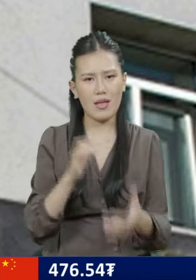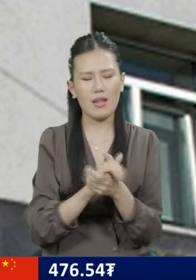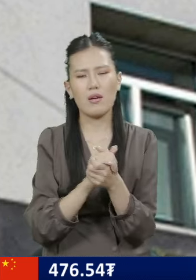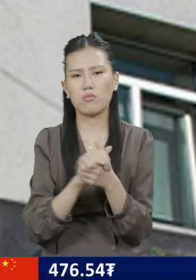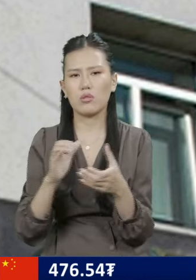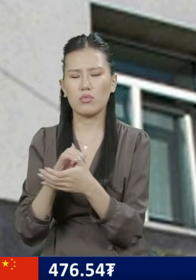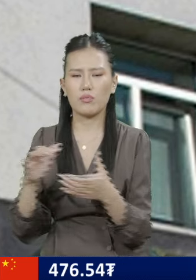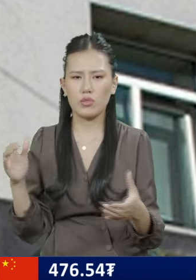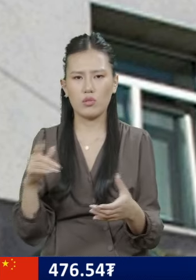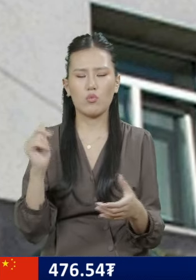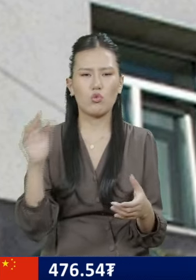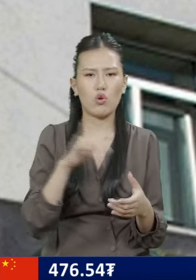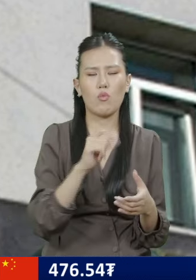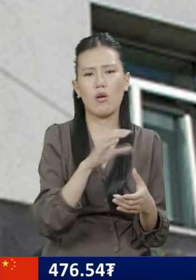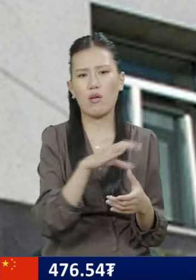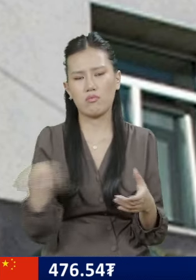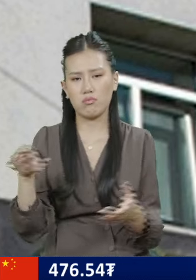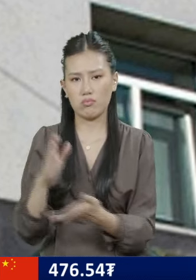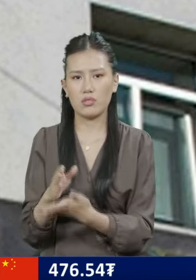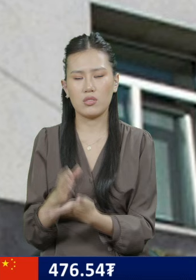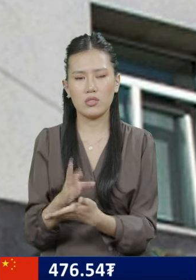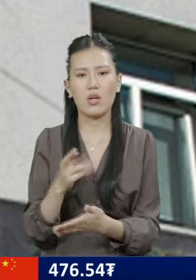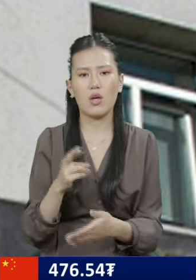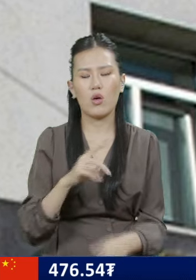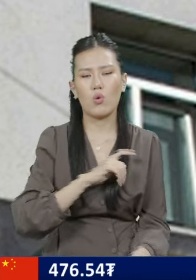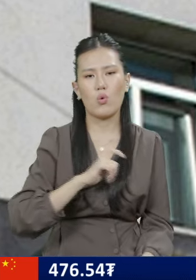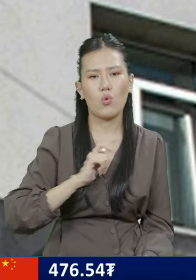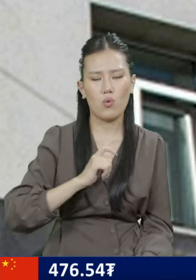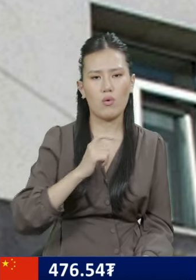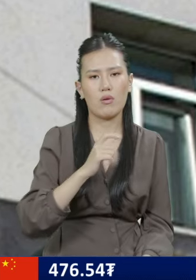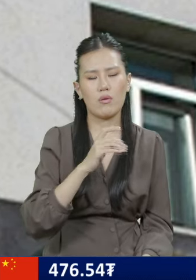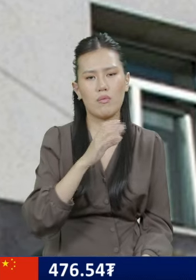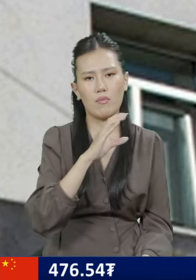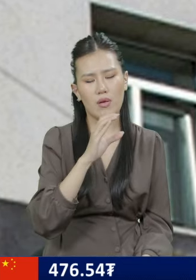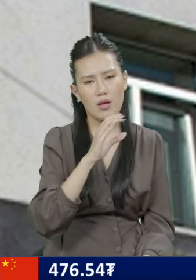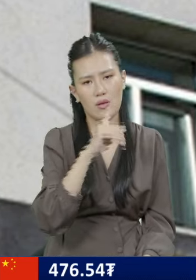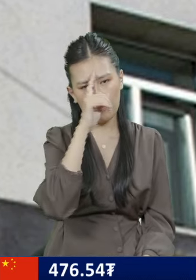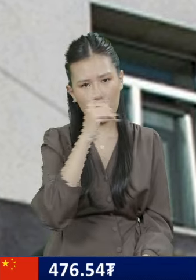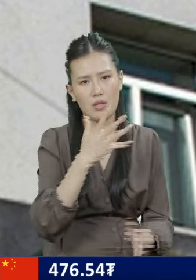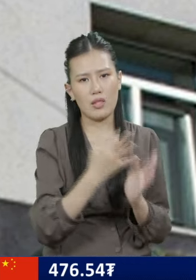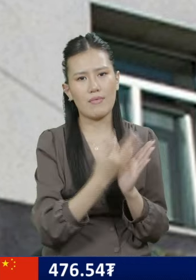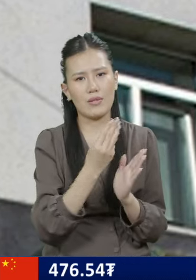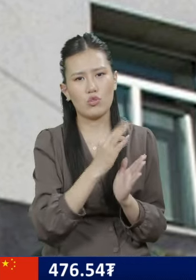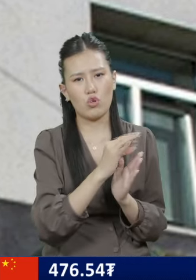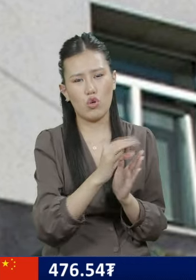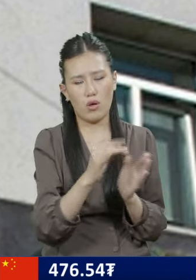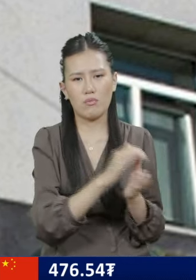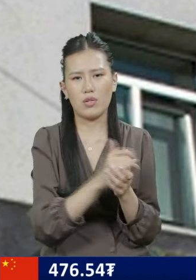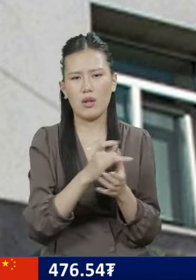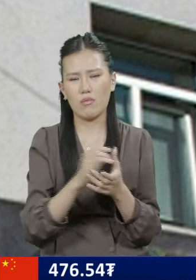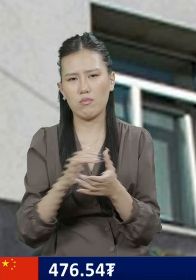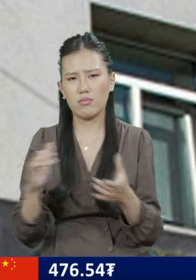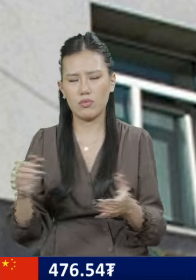цуслах зэрэг арга хэмжээ авахтаа хүртэл тулсан. Учир нь хувийн 58% эмнэлэг эрүүл мэндийн даатгалаар үйлчлүүлэх боломжгүй болж,